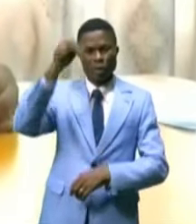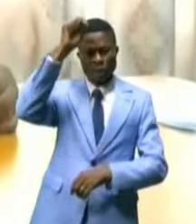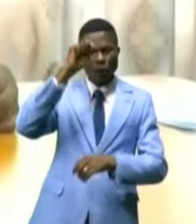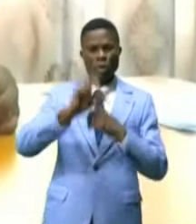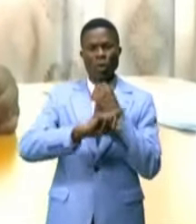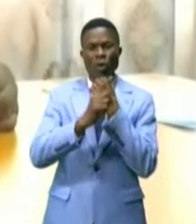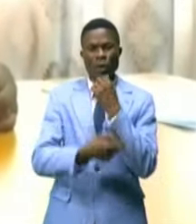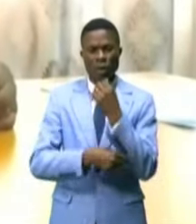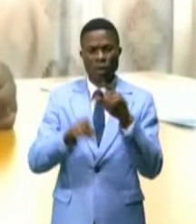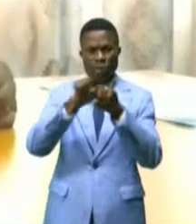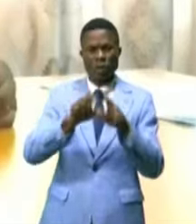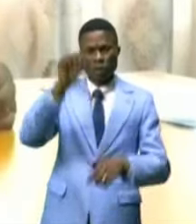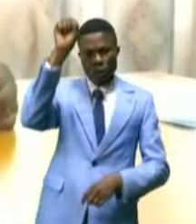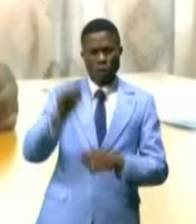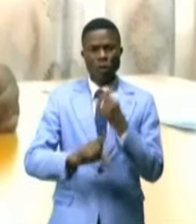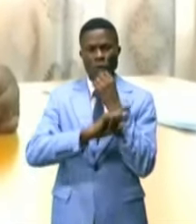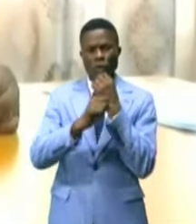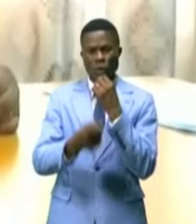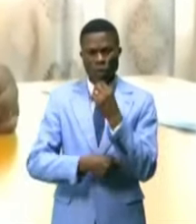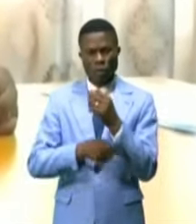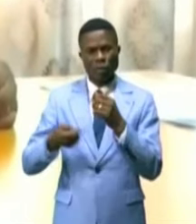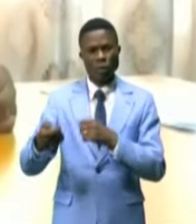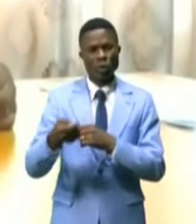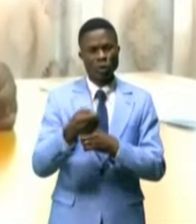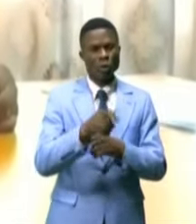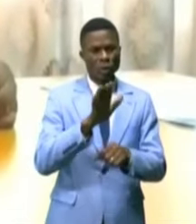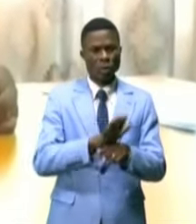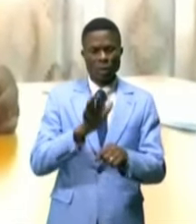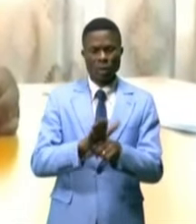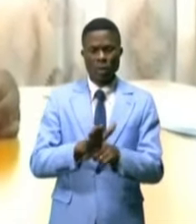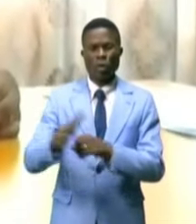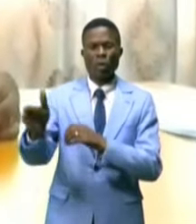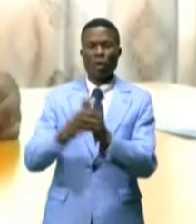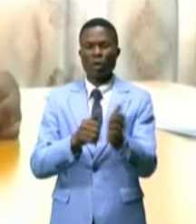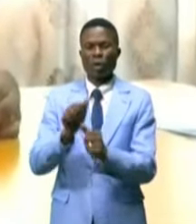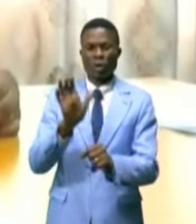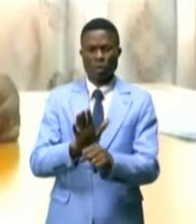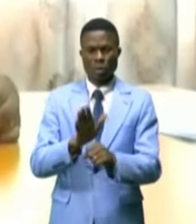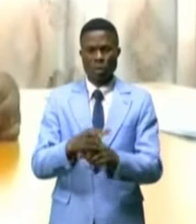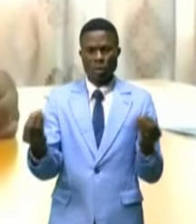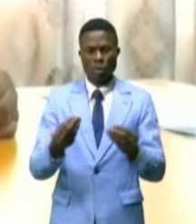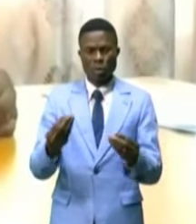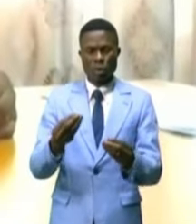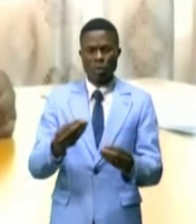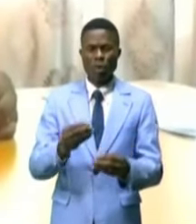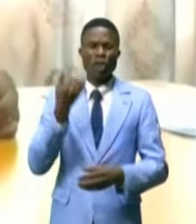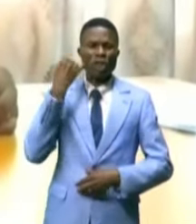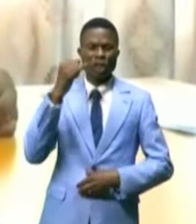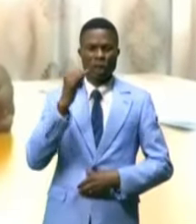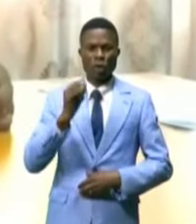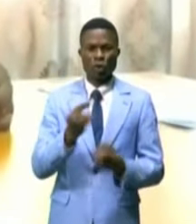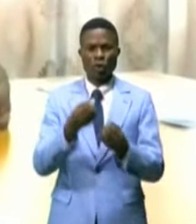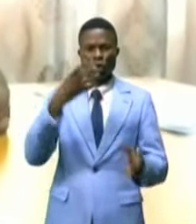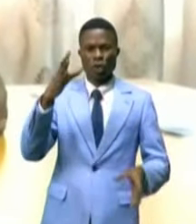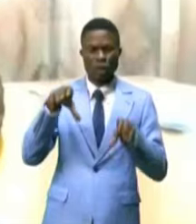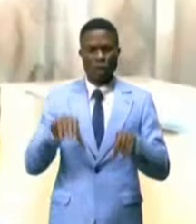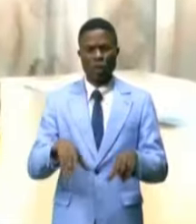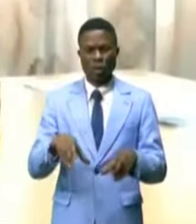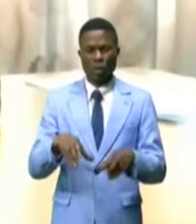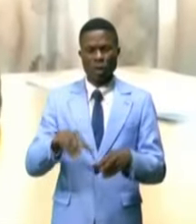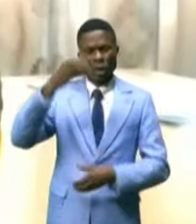Ituri qui sont tués, massacrés injustement nuit et jour à cause de nos richesses par les